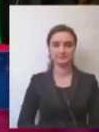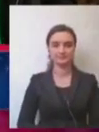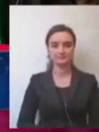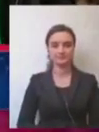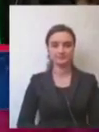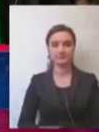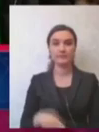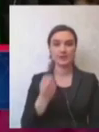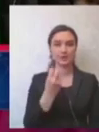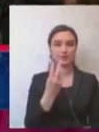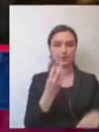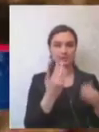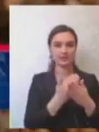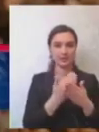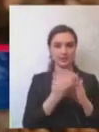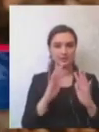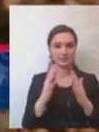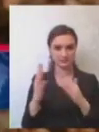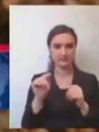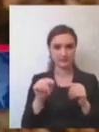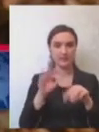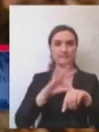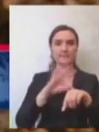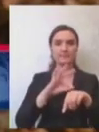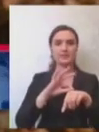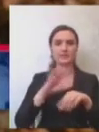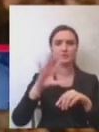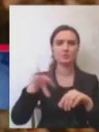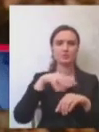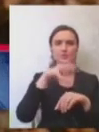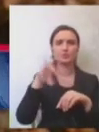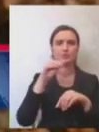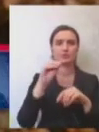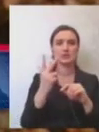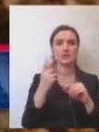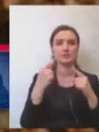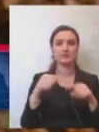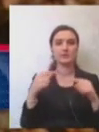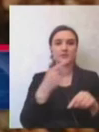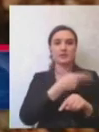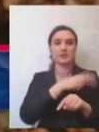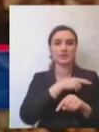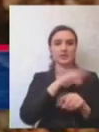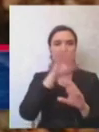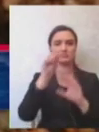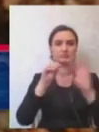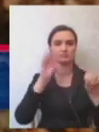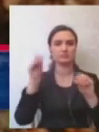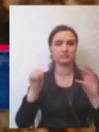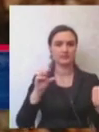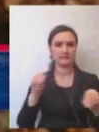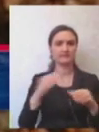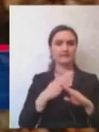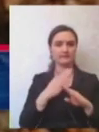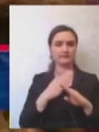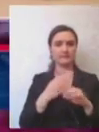12 ახალი შემთხვევიდან პაციენტები მთელი ქვეყნის მასშტაბით სამ სხვადასხვა კლინიკაში არიან გადანაწილებულები. ესენი